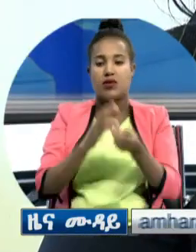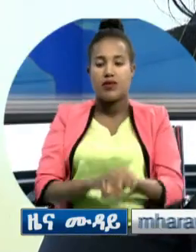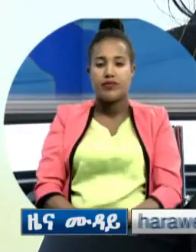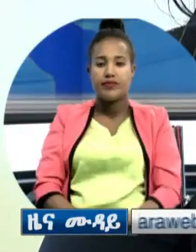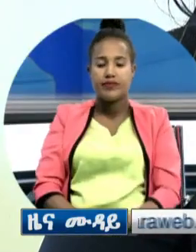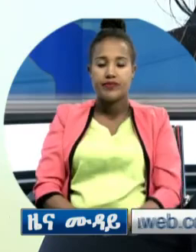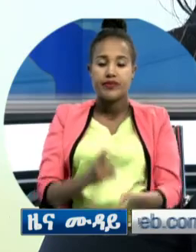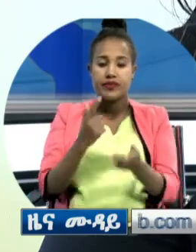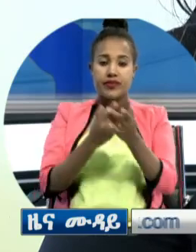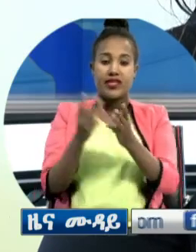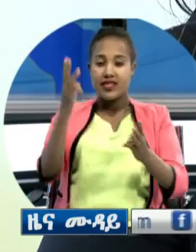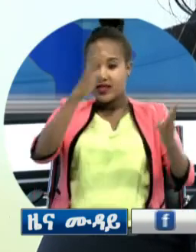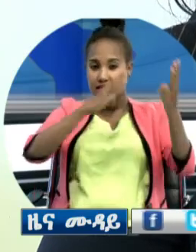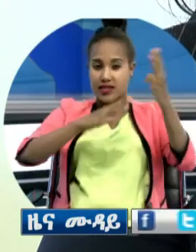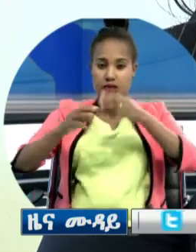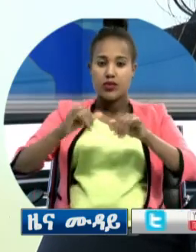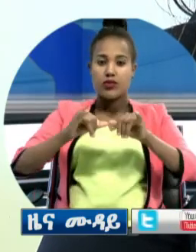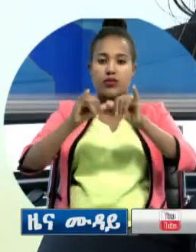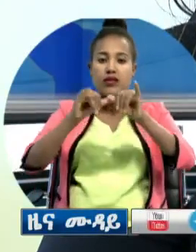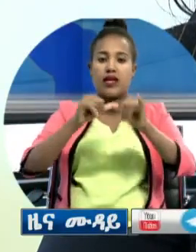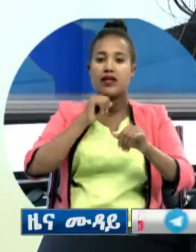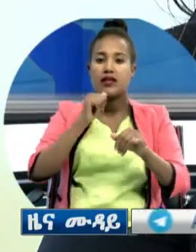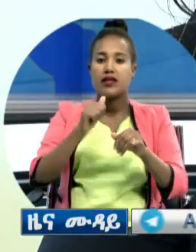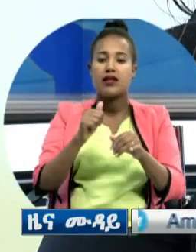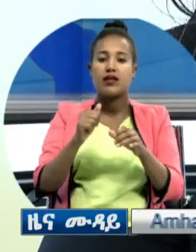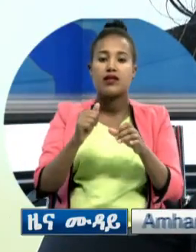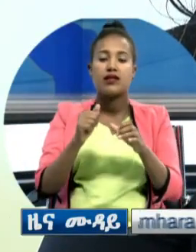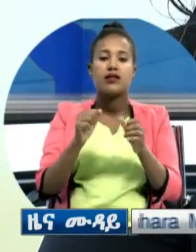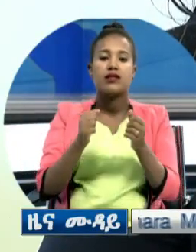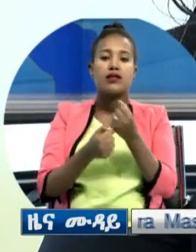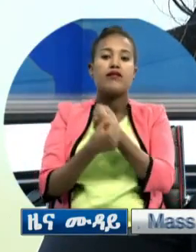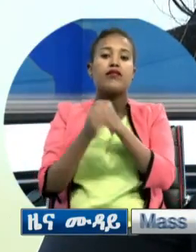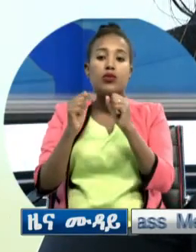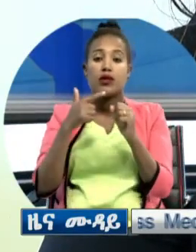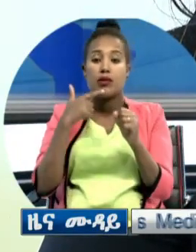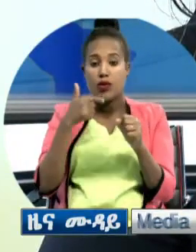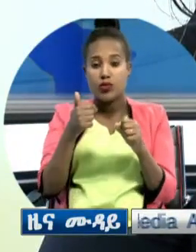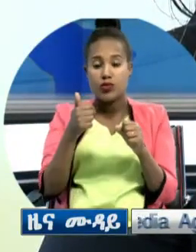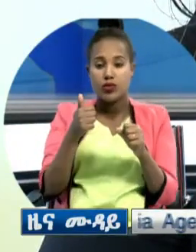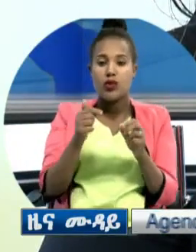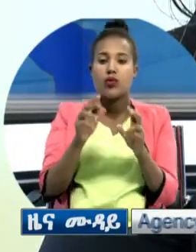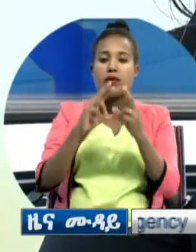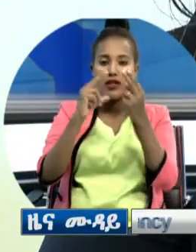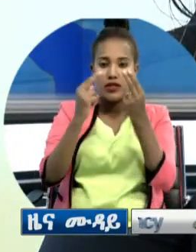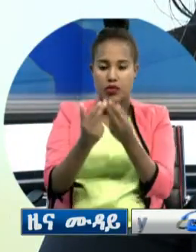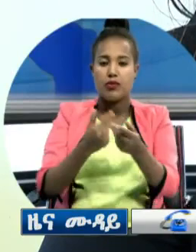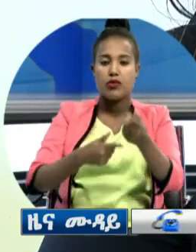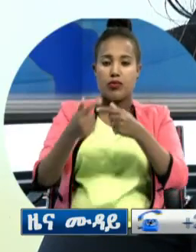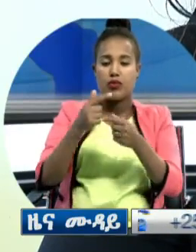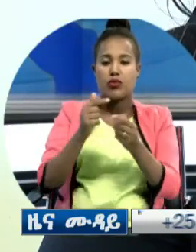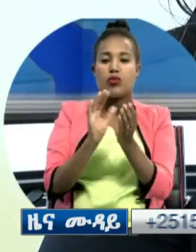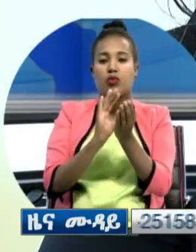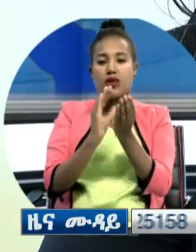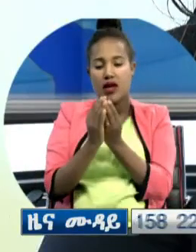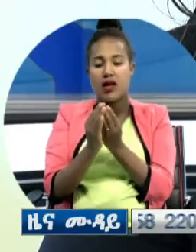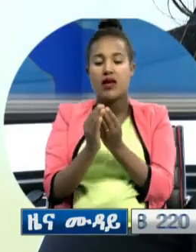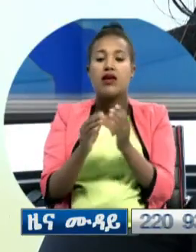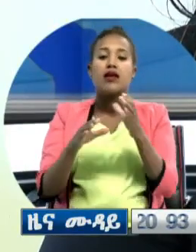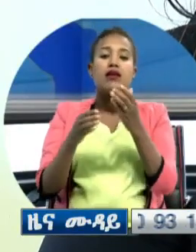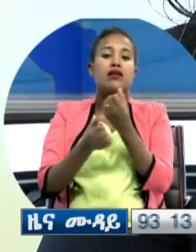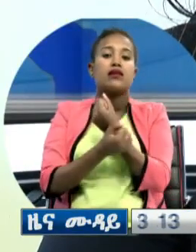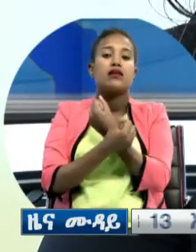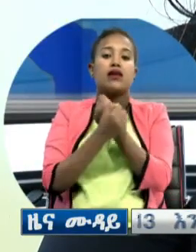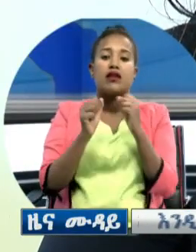ይሄ ችግር እንዳይቀጥል ተለቀቁ የተባሉትም ወደ ቤተሰቦቻቸው የሚያጡበት ሁኔታ እንዲመቻች ያልተለቀቁትም